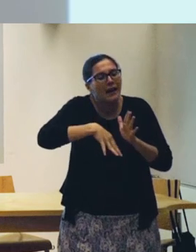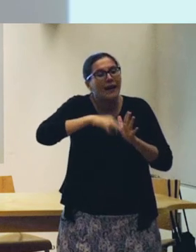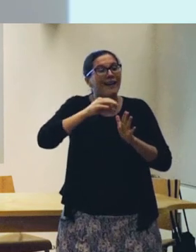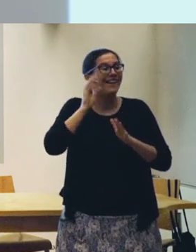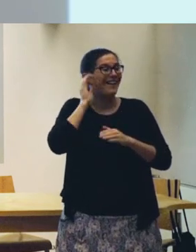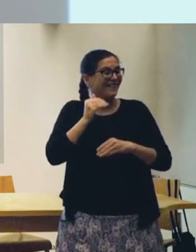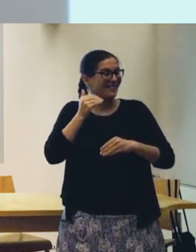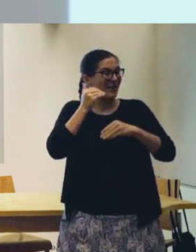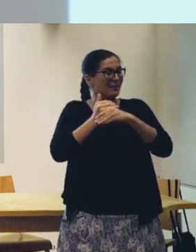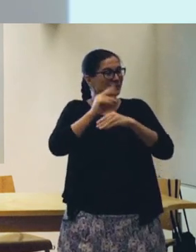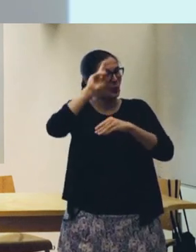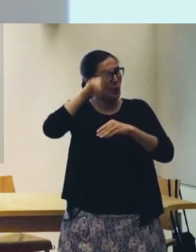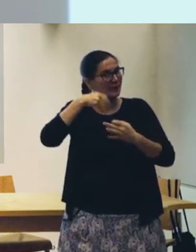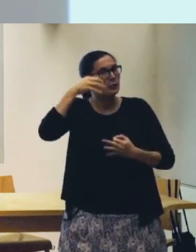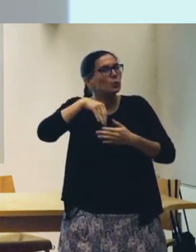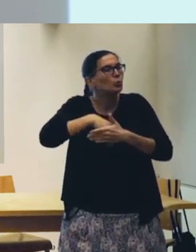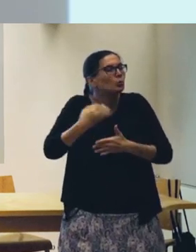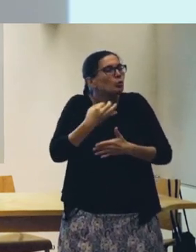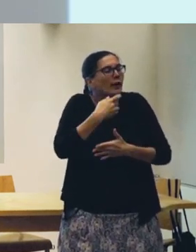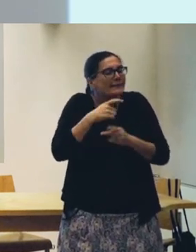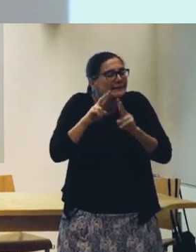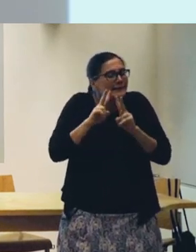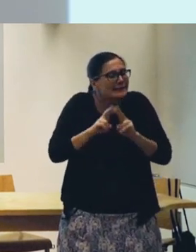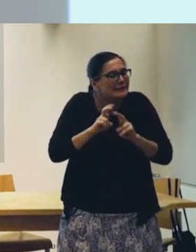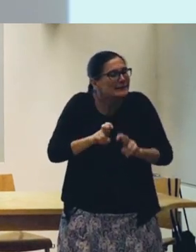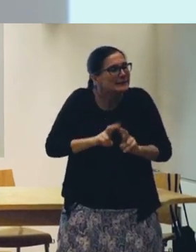feministická umělecká instituce. A